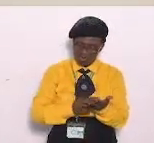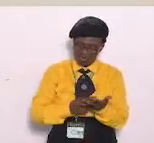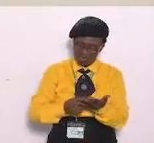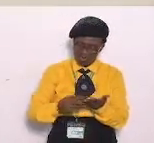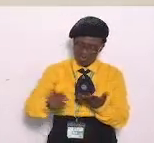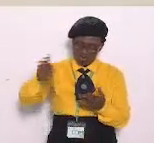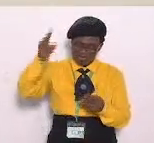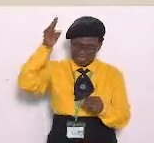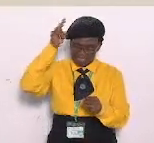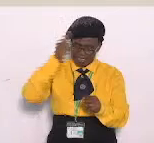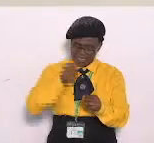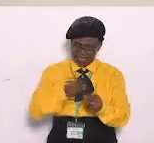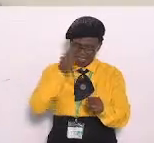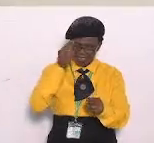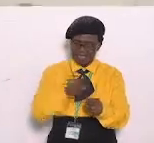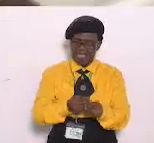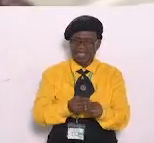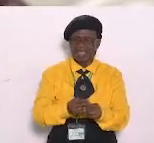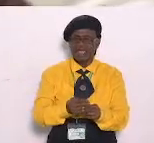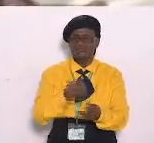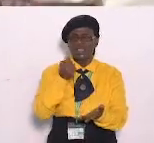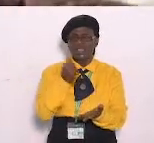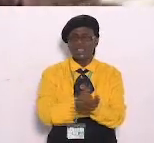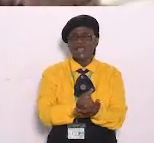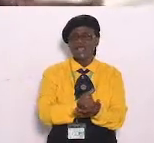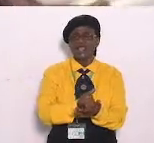louez-le louez son saint